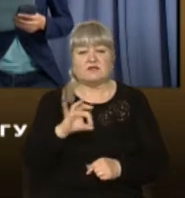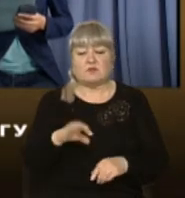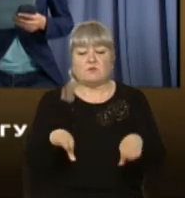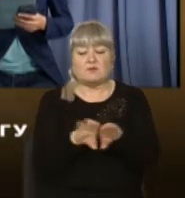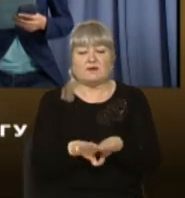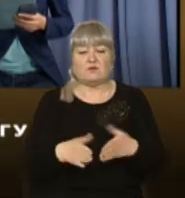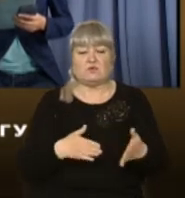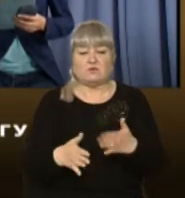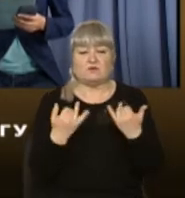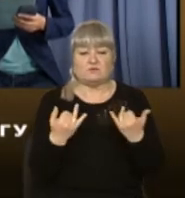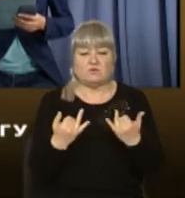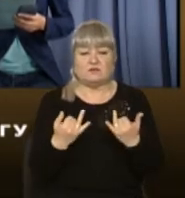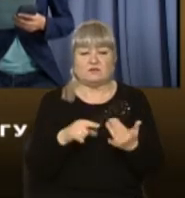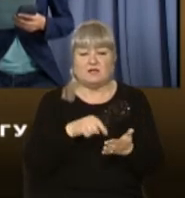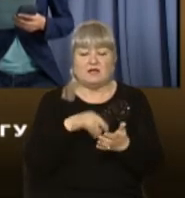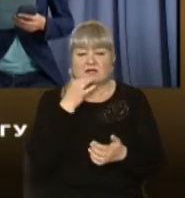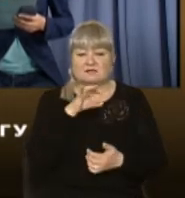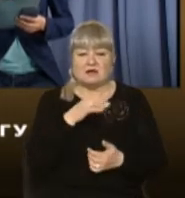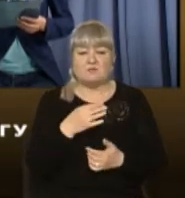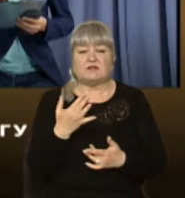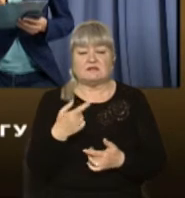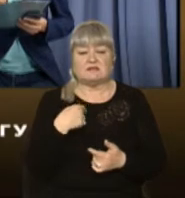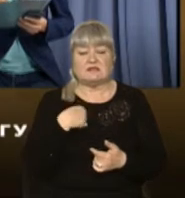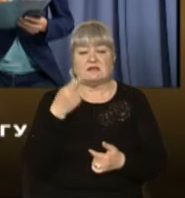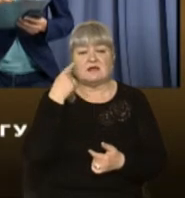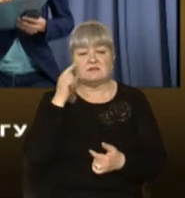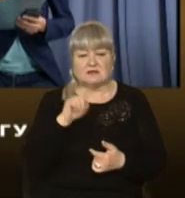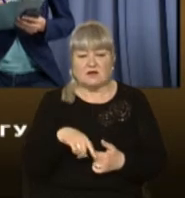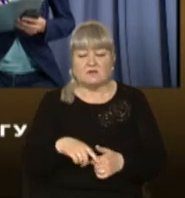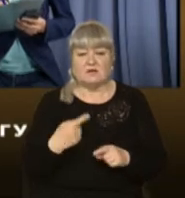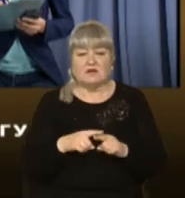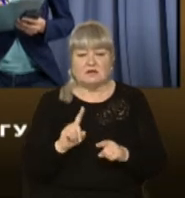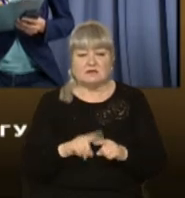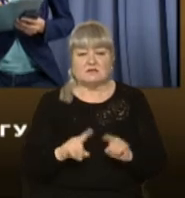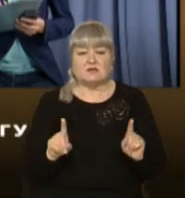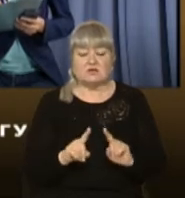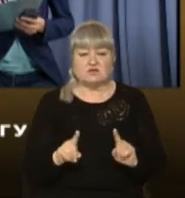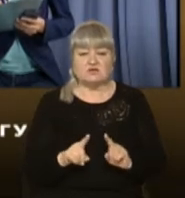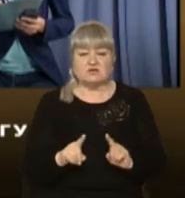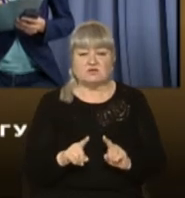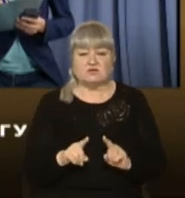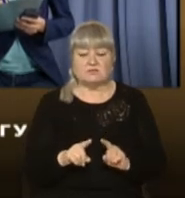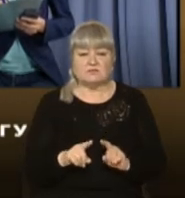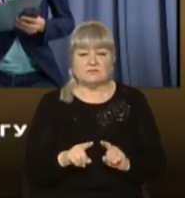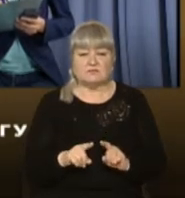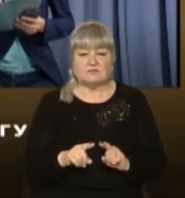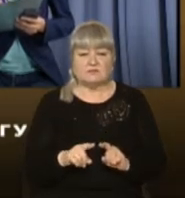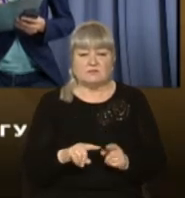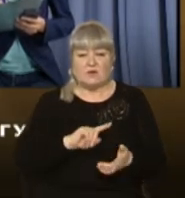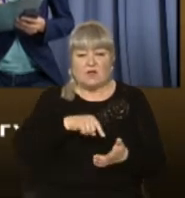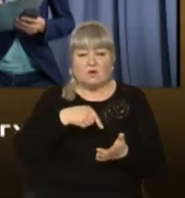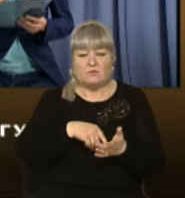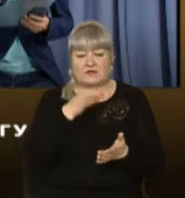у Самборі? Наскільки я знаю, от так, це щодо місцевих доріг, комунальних доріг.